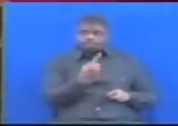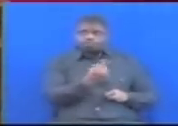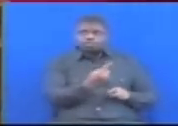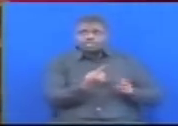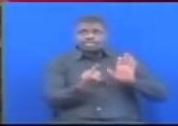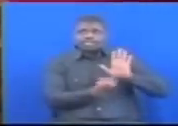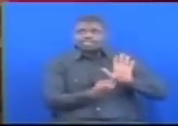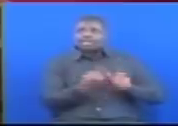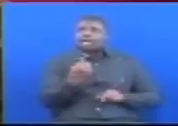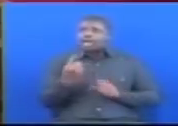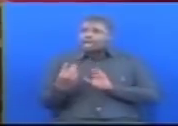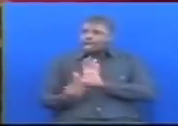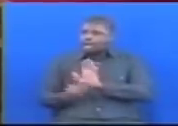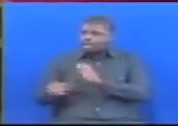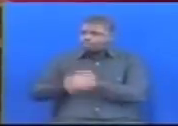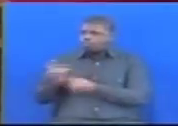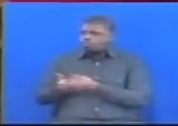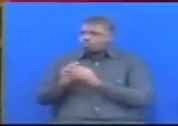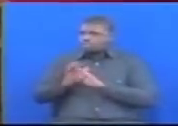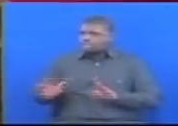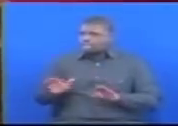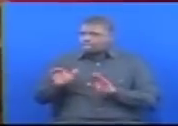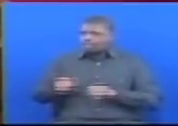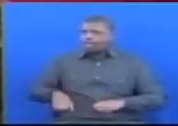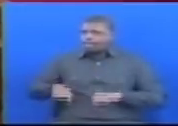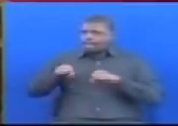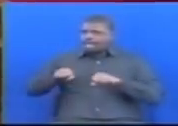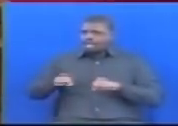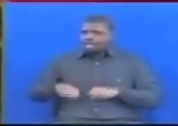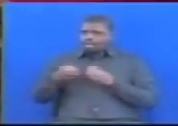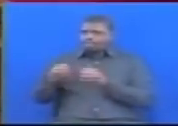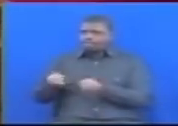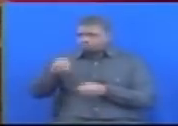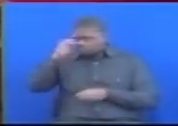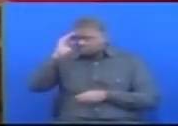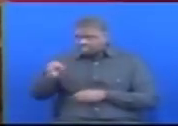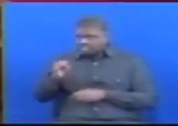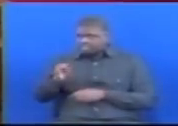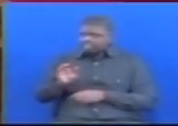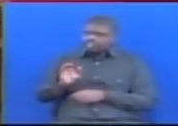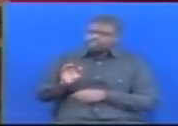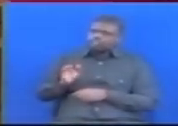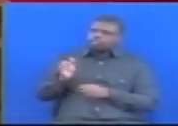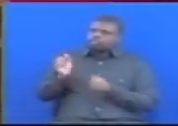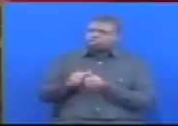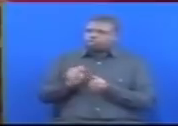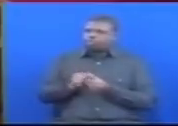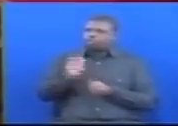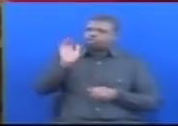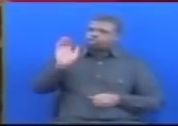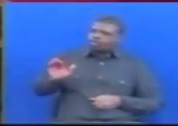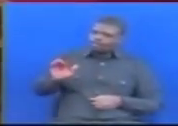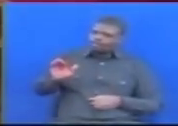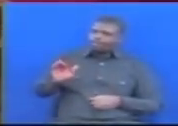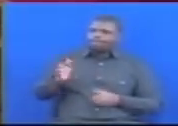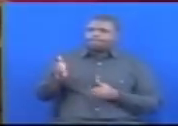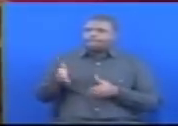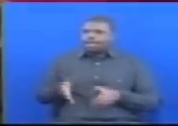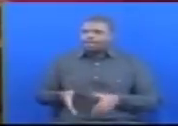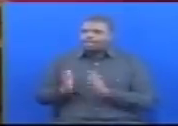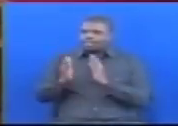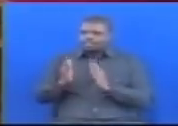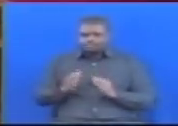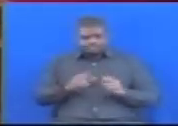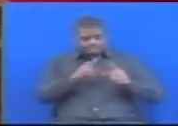mwaka 2002 inampa mamlaka askari polisi kusimamisha chombo chochote barabarani na kukikagua kubaini kama kina